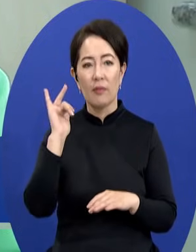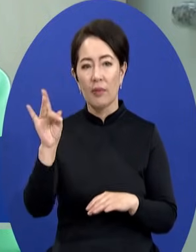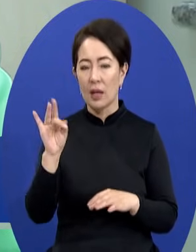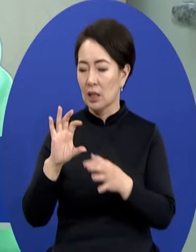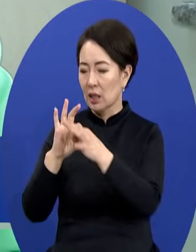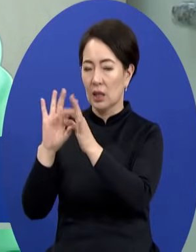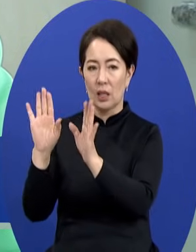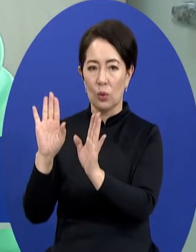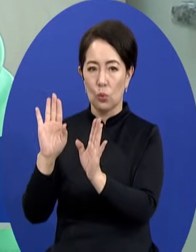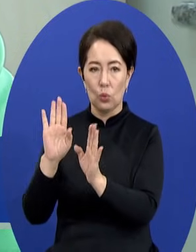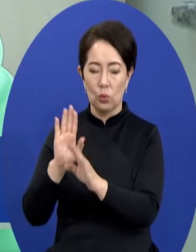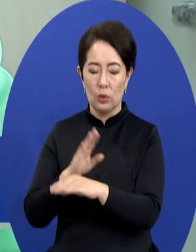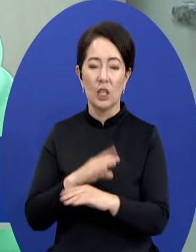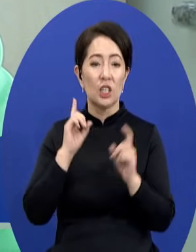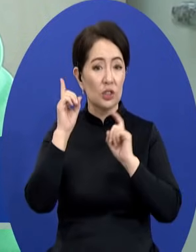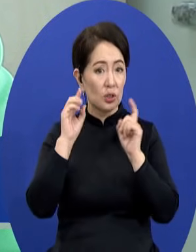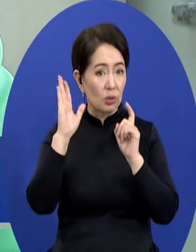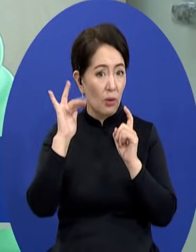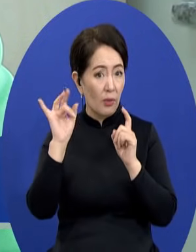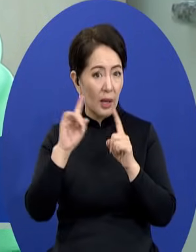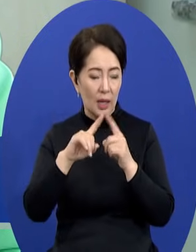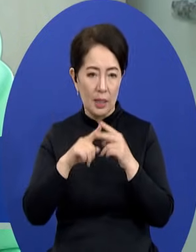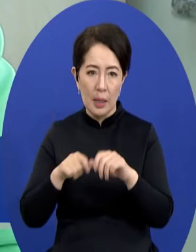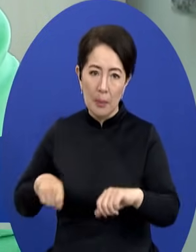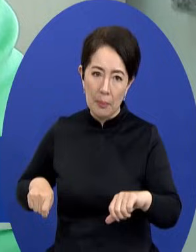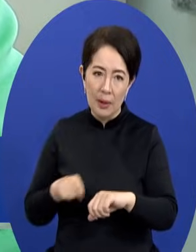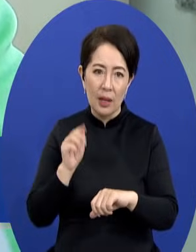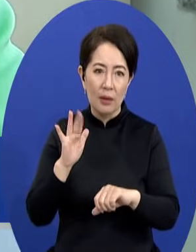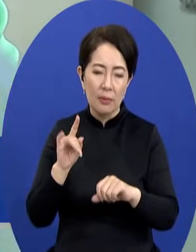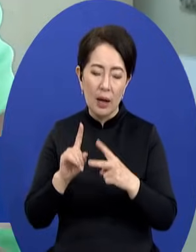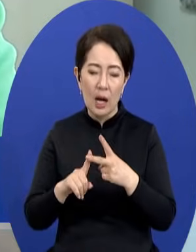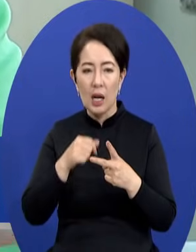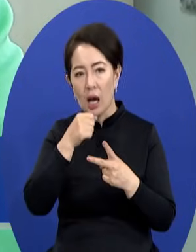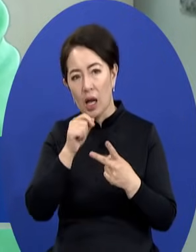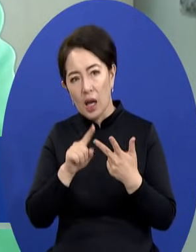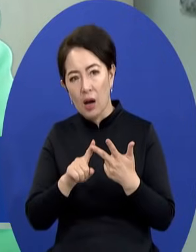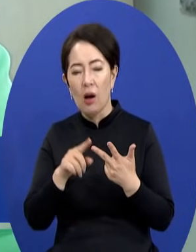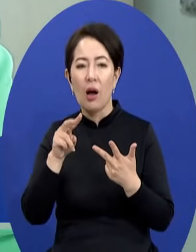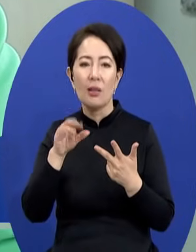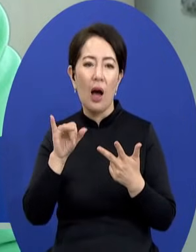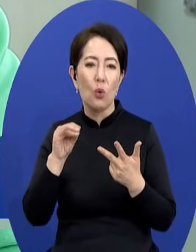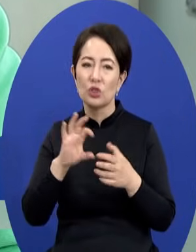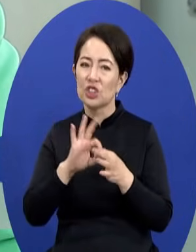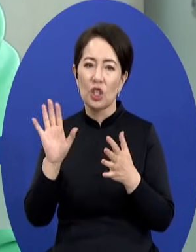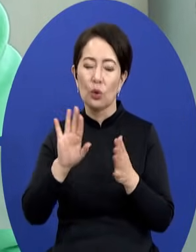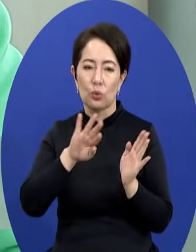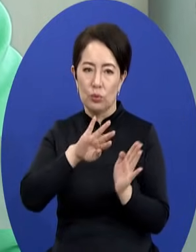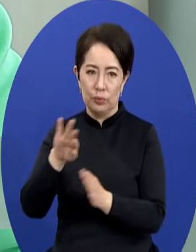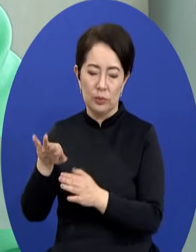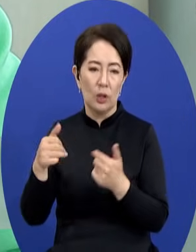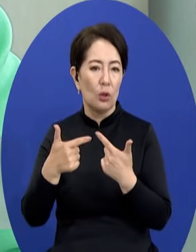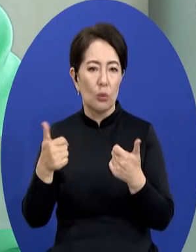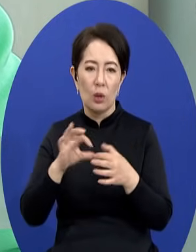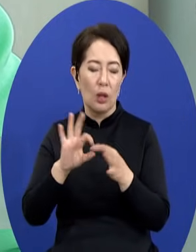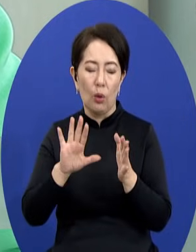бол нэгдэг байна. Одоо диско бар, билард бар, караоке бар, лаунжууд. За тийм буудлаас нэгдэг